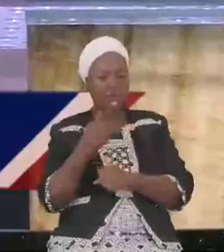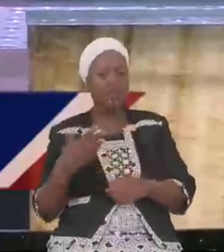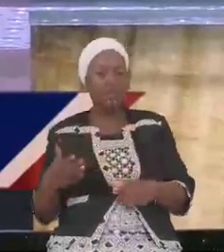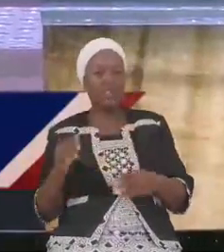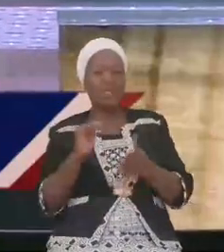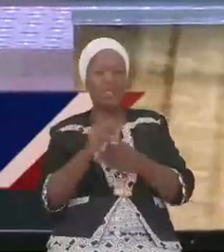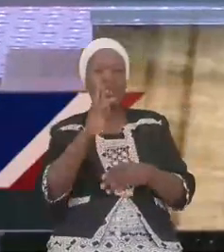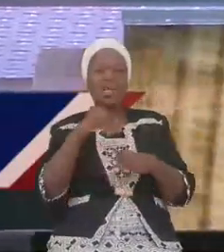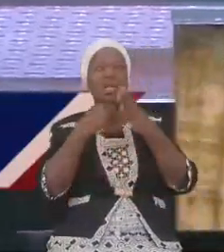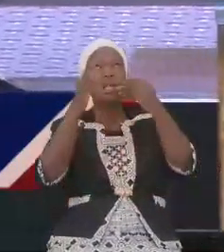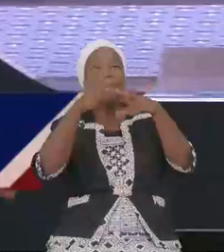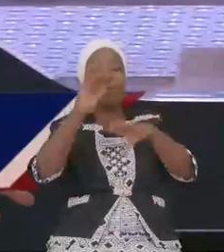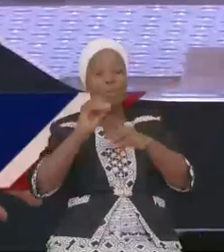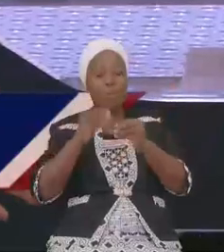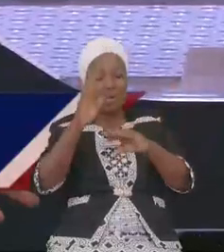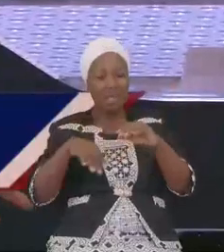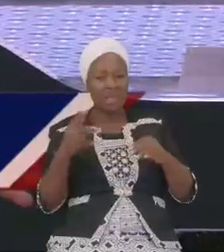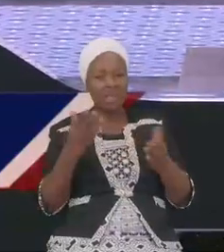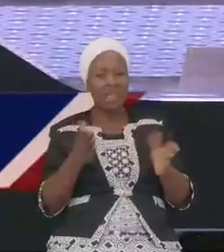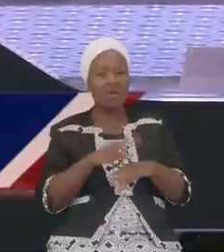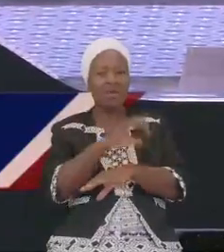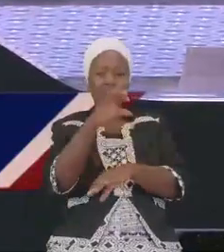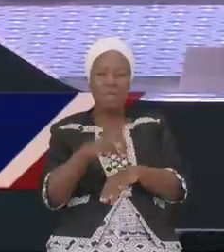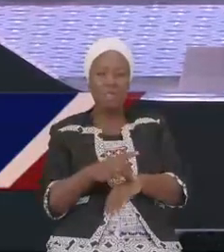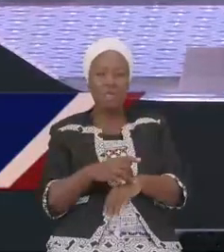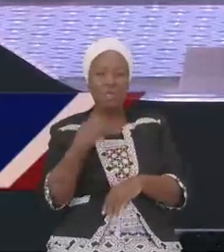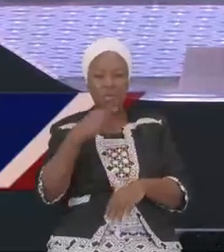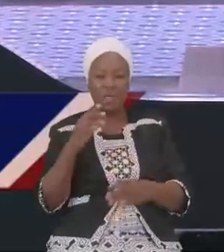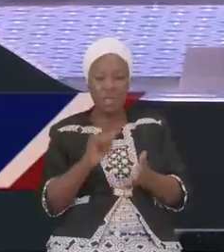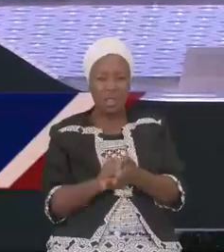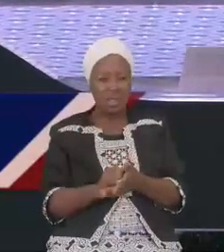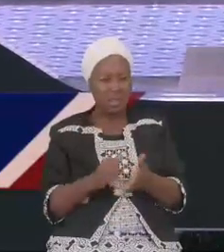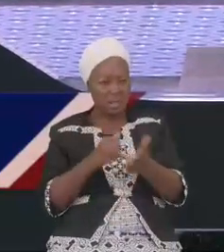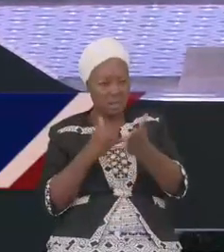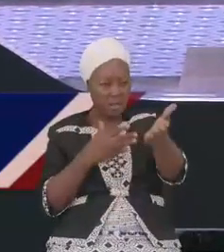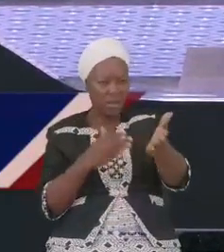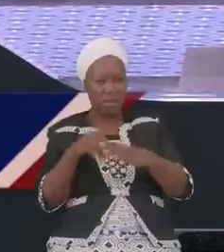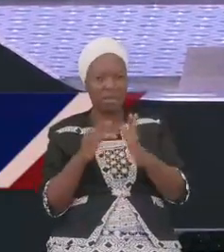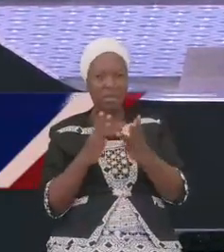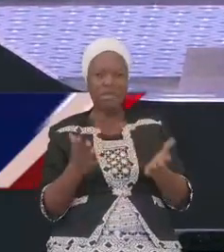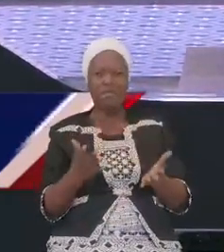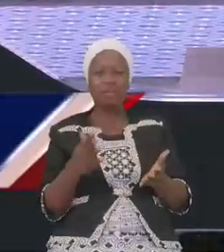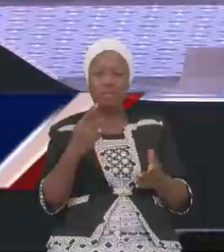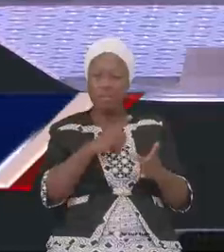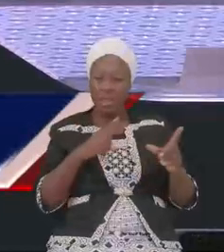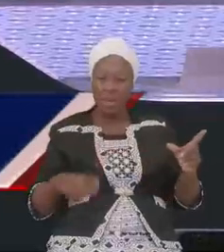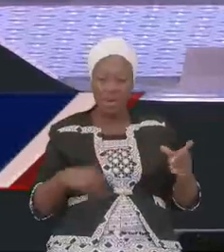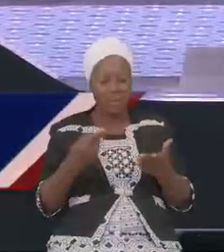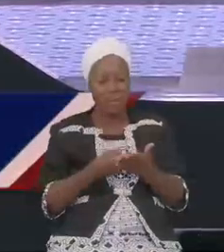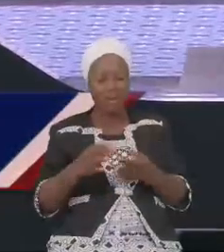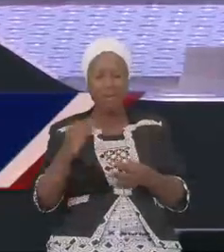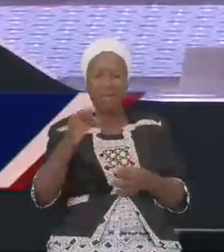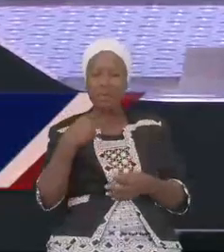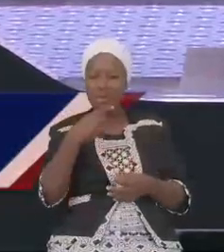haut plus que celles d'en bas. Qui a dit cela? Le Seigneur, le Saint-Esprit.